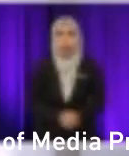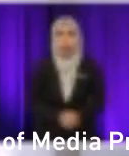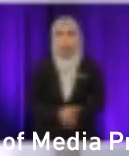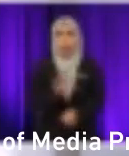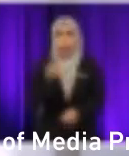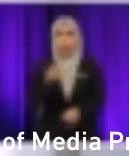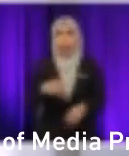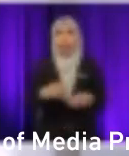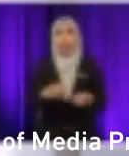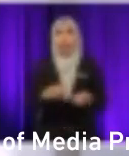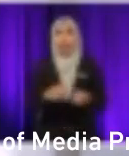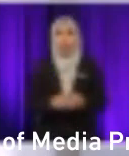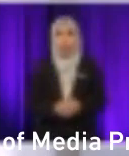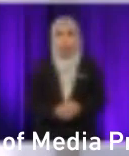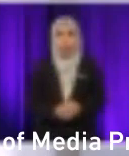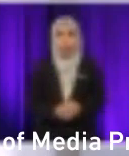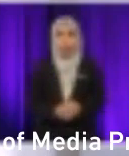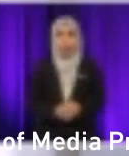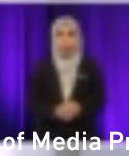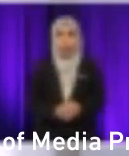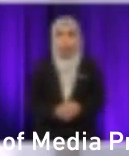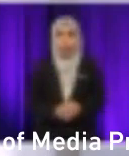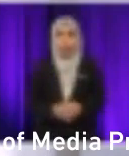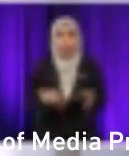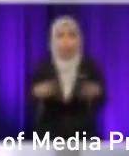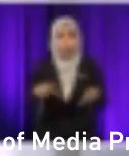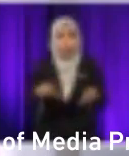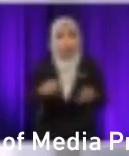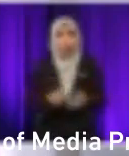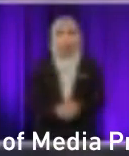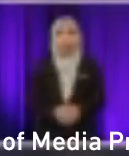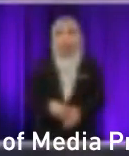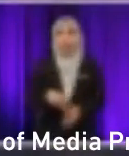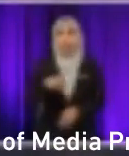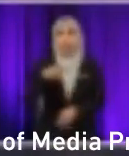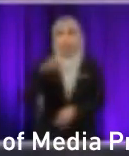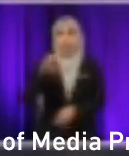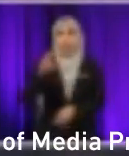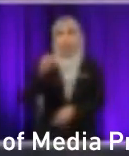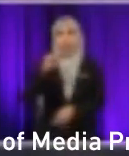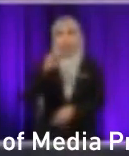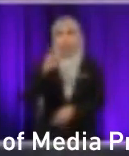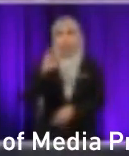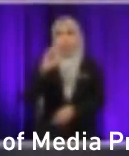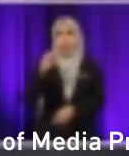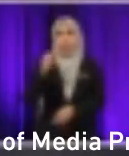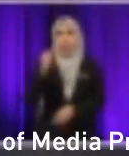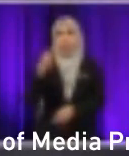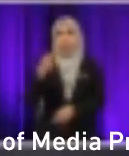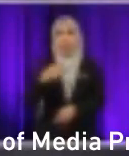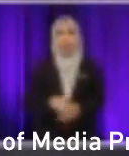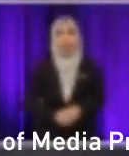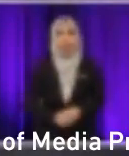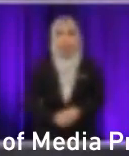dengan menggunakan prinsip inventif kaedah bagi pemisah kaedah. Okey, mungkin cuba Aiman tengok soalan yang tersebut. Sekarang